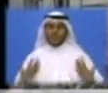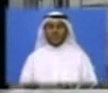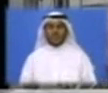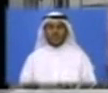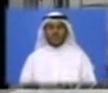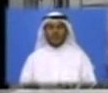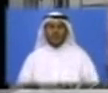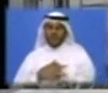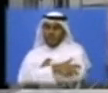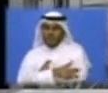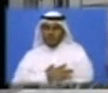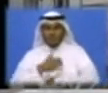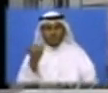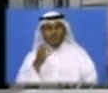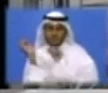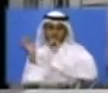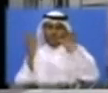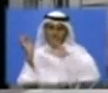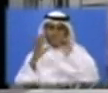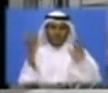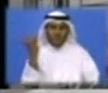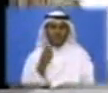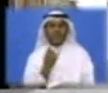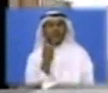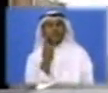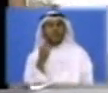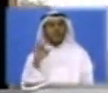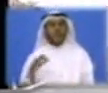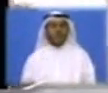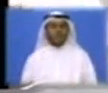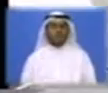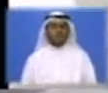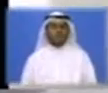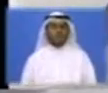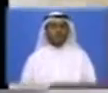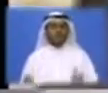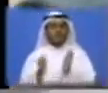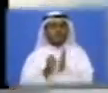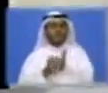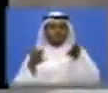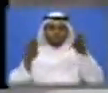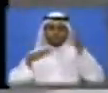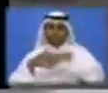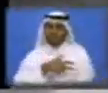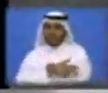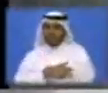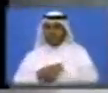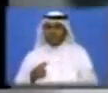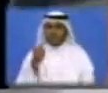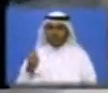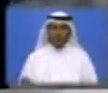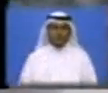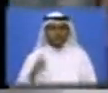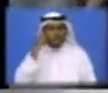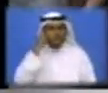الاضاحي على اكثر من 100 الا اسره فلسطينيه من اصحاب المنازل المدمره والفقراء وسط